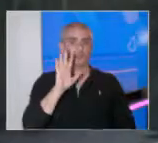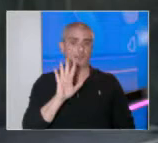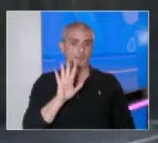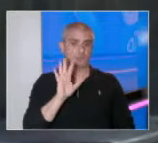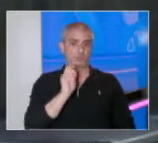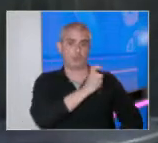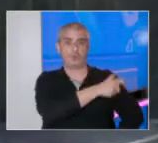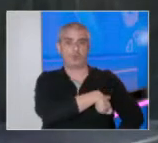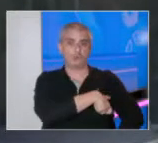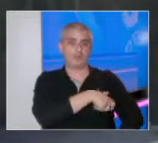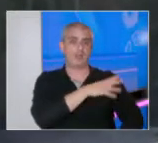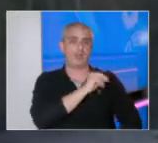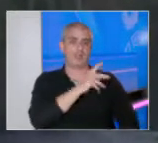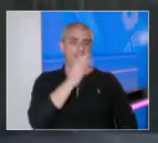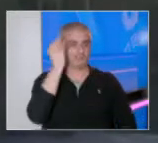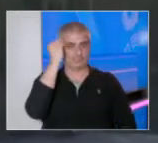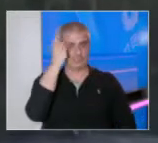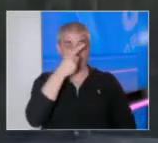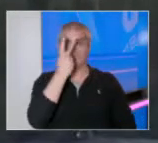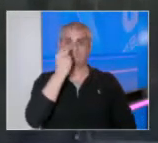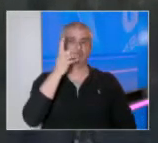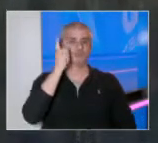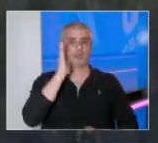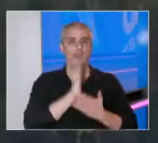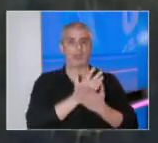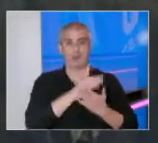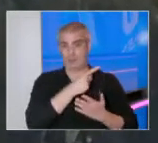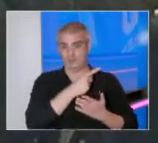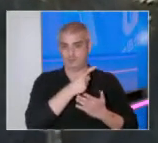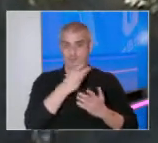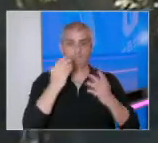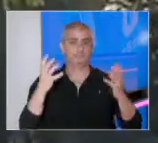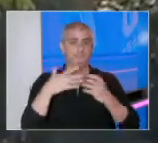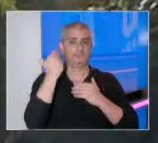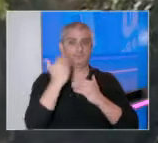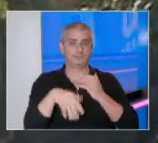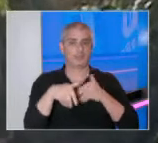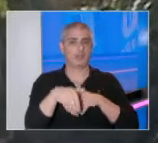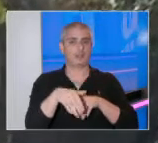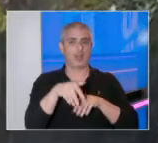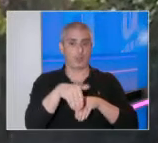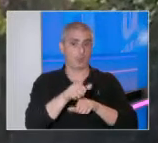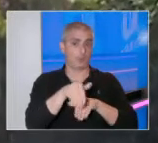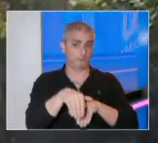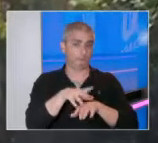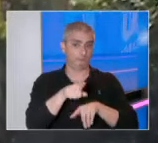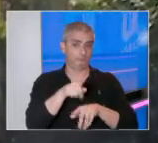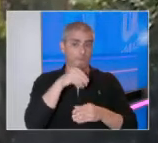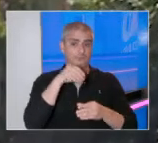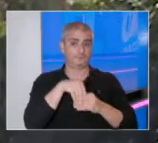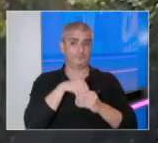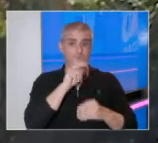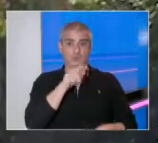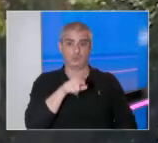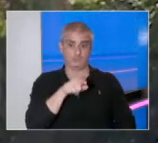1325 של האום, על רקע ציון 20 שנה להחלטה. העצרת הסתיימה בתהלוכה וצעדה. איתנו על